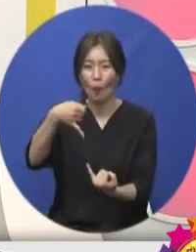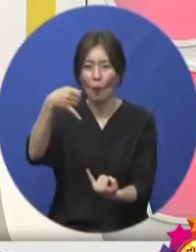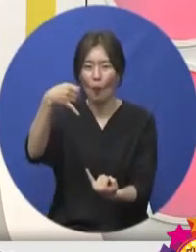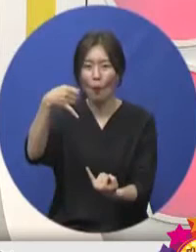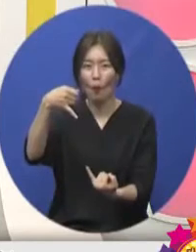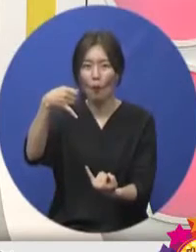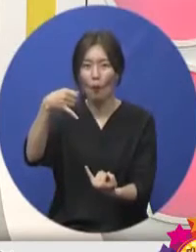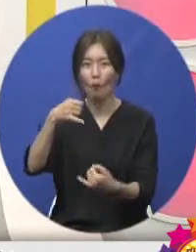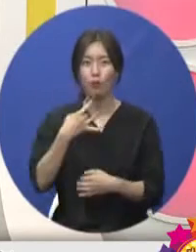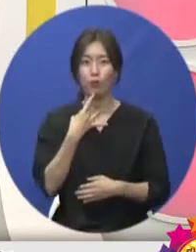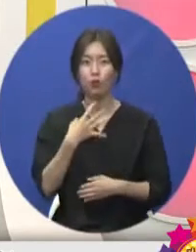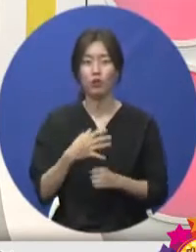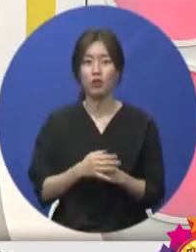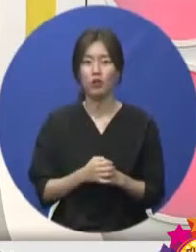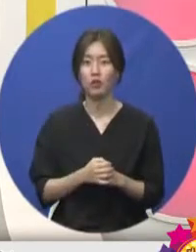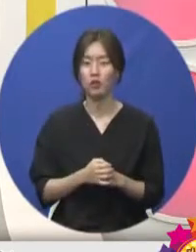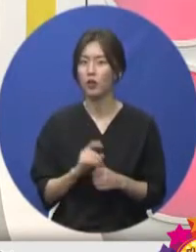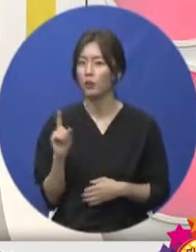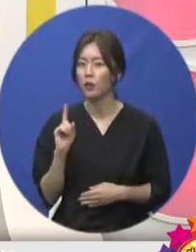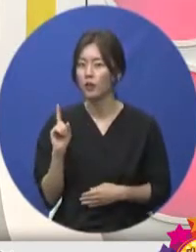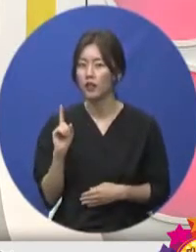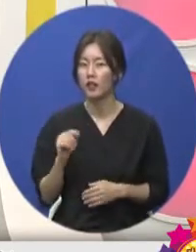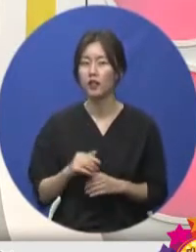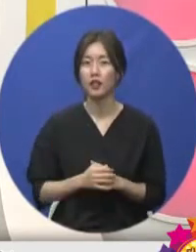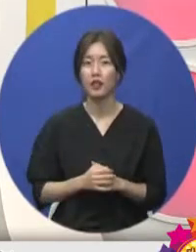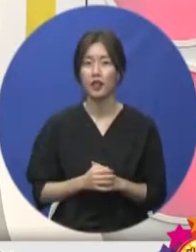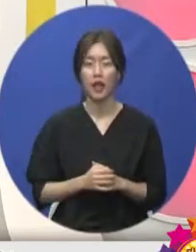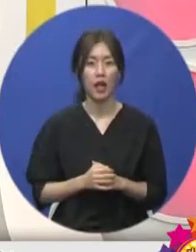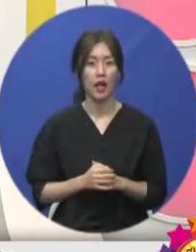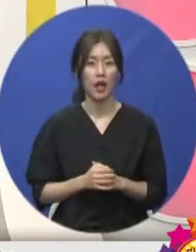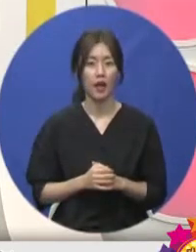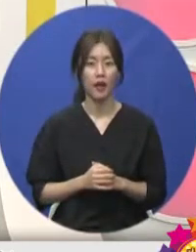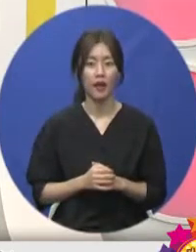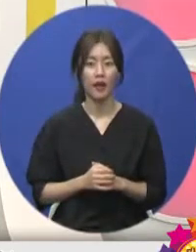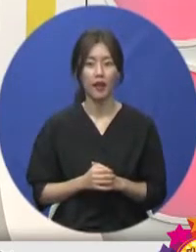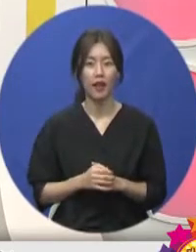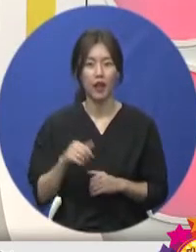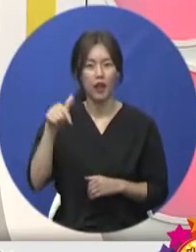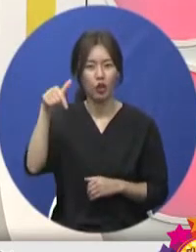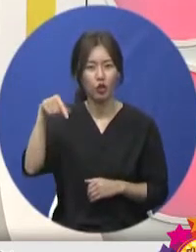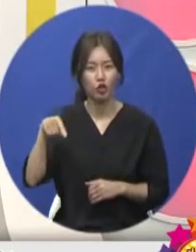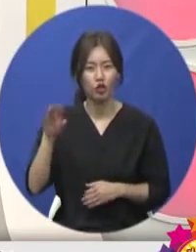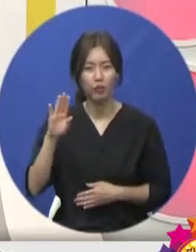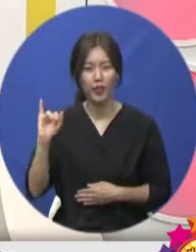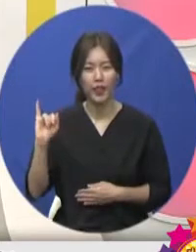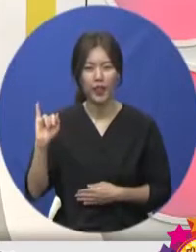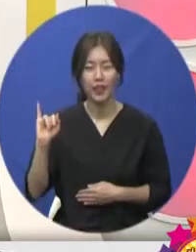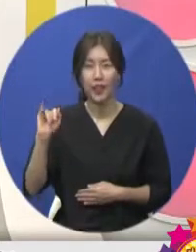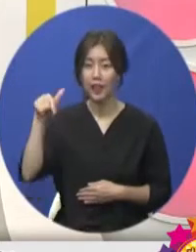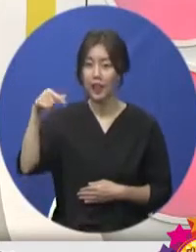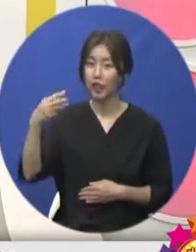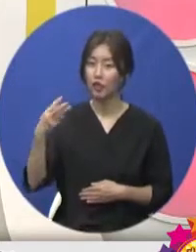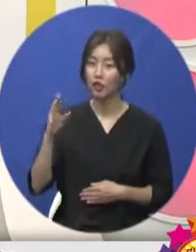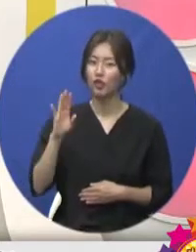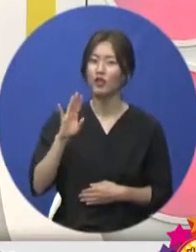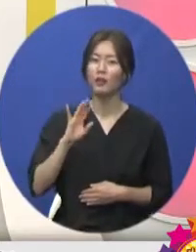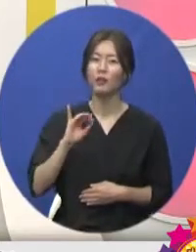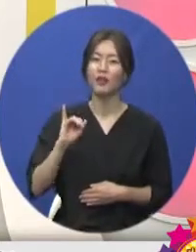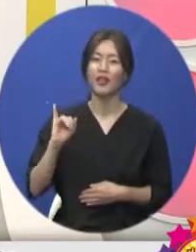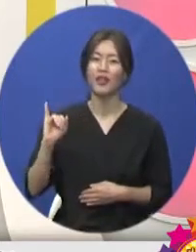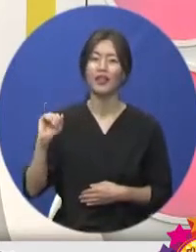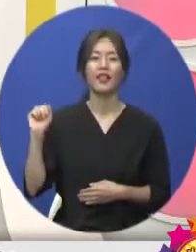뼈비. 바짝 마른 왕비. 뭐예요? 밥 굴비? 굴비. 굴비.